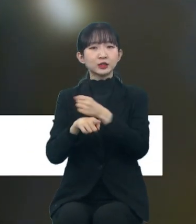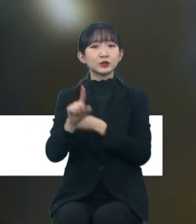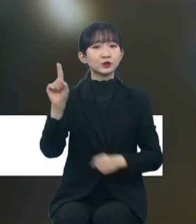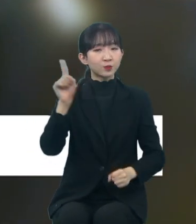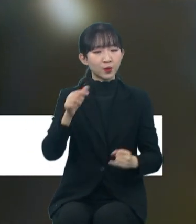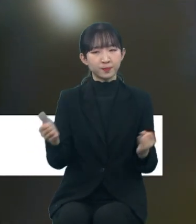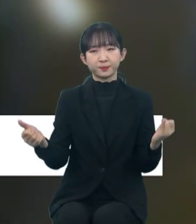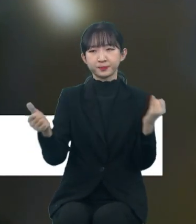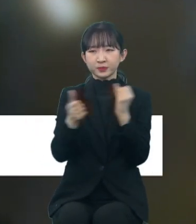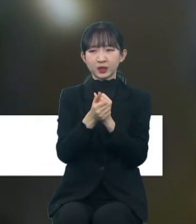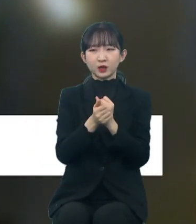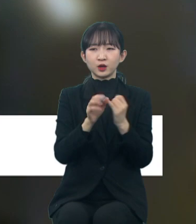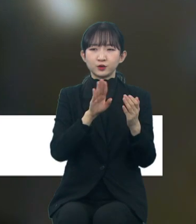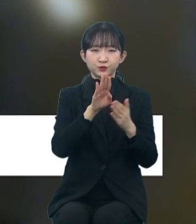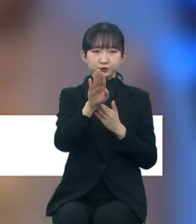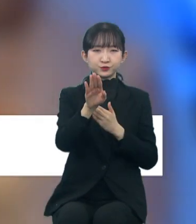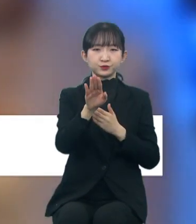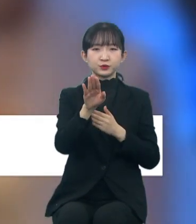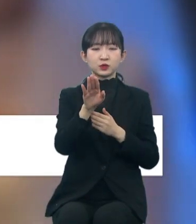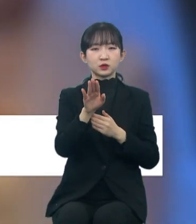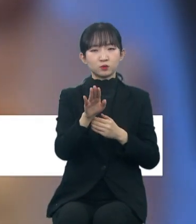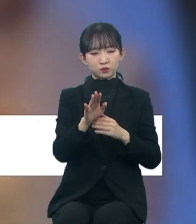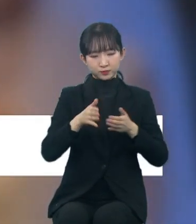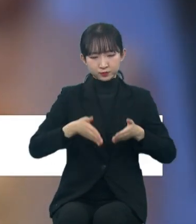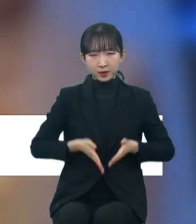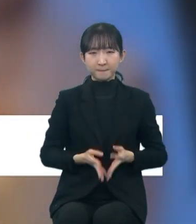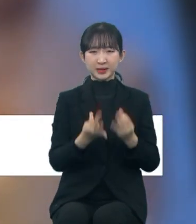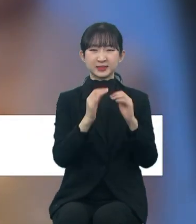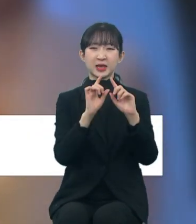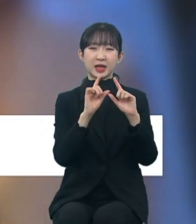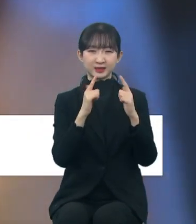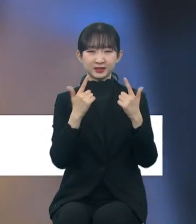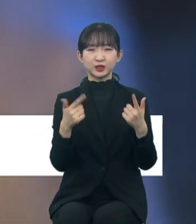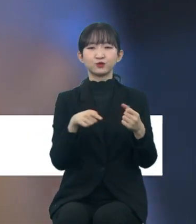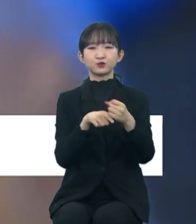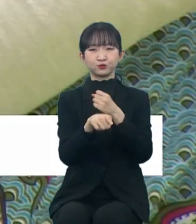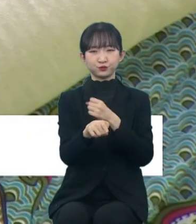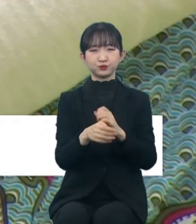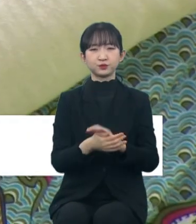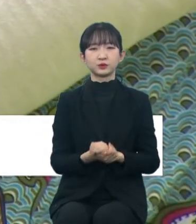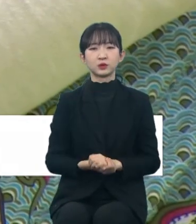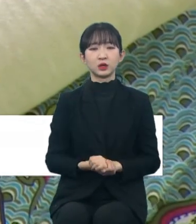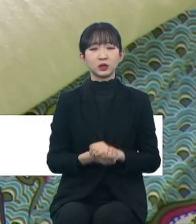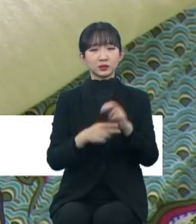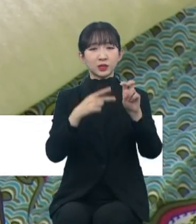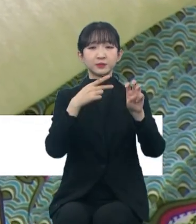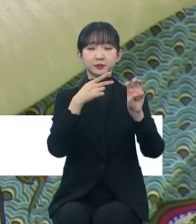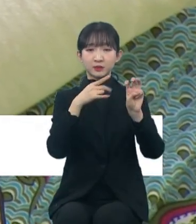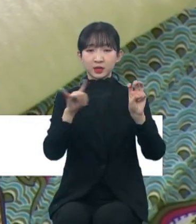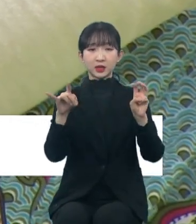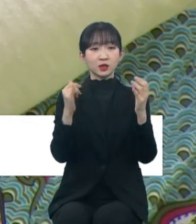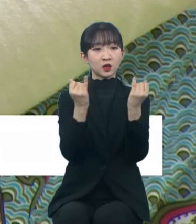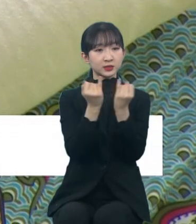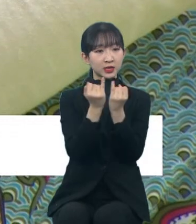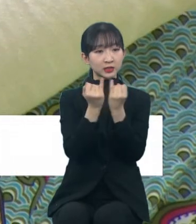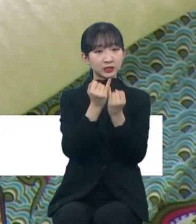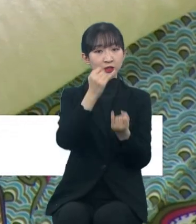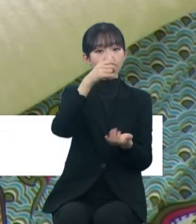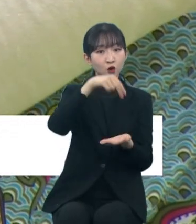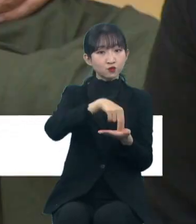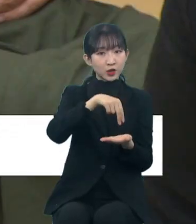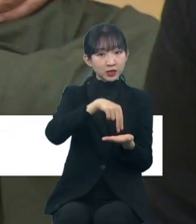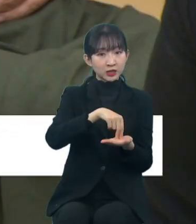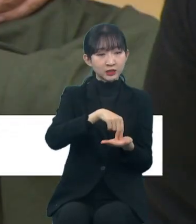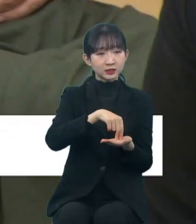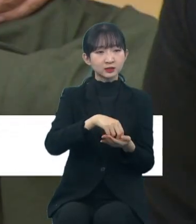기혼 여성 출산율 모두 영향을 미친 걸로 나타났고요. 반면에 30대 여성 같은 경우에는 기혼 여성 비율이